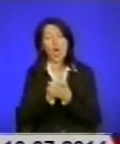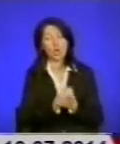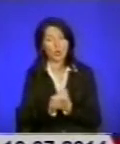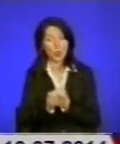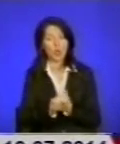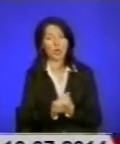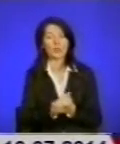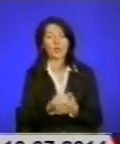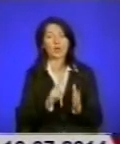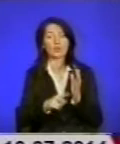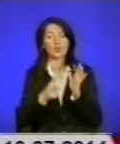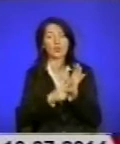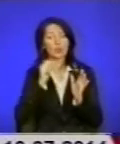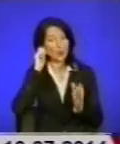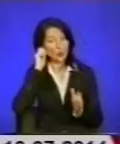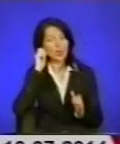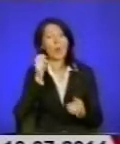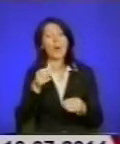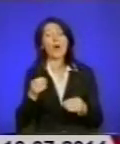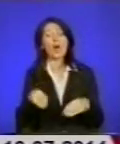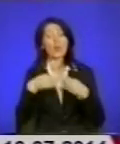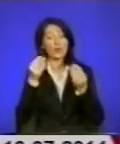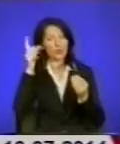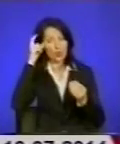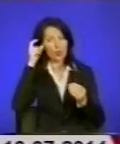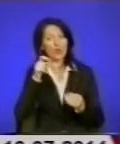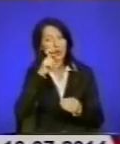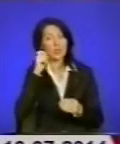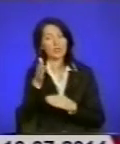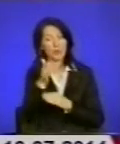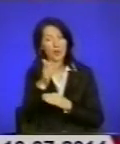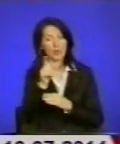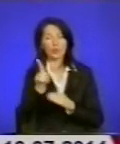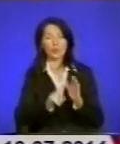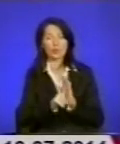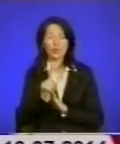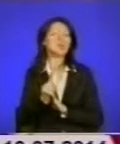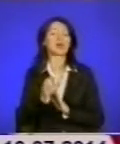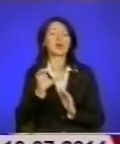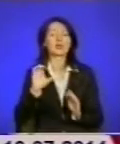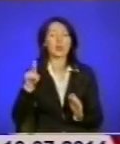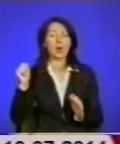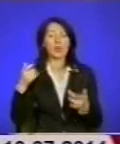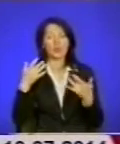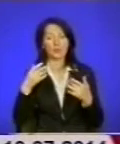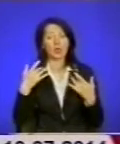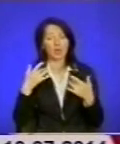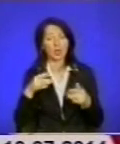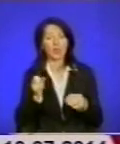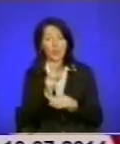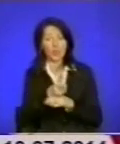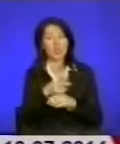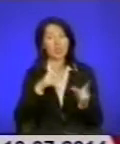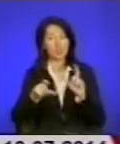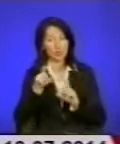Чорткові українські прапори. Тоді й почалося. Степана виключили із Львівського університету і на 10 років засудили до